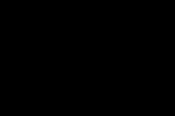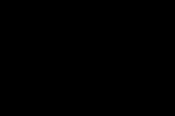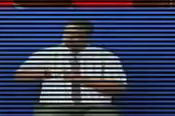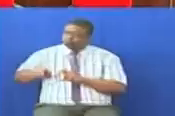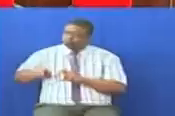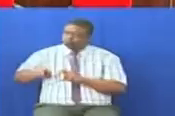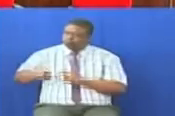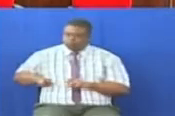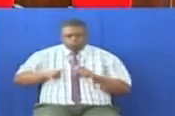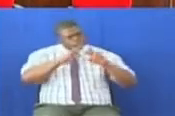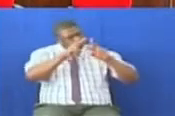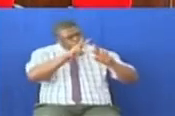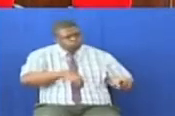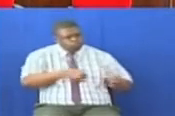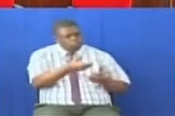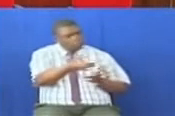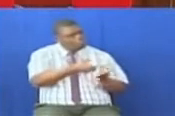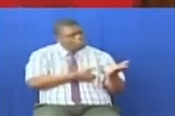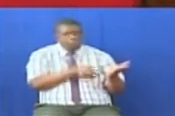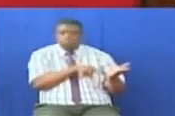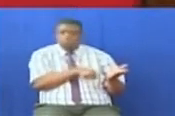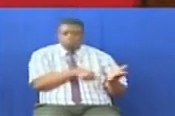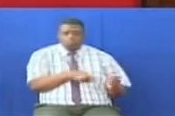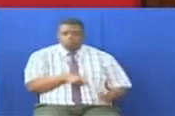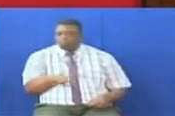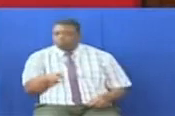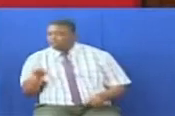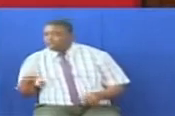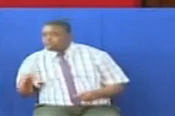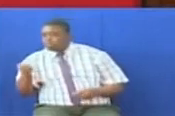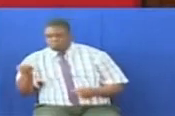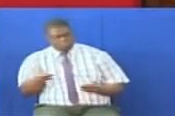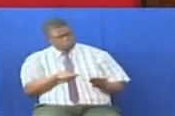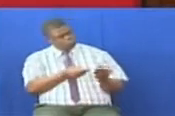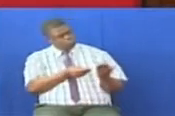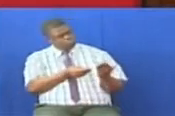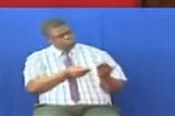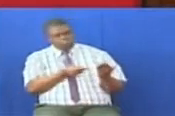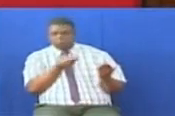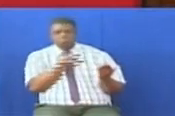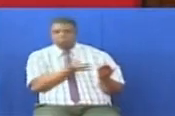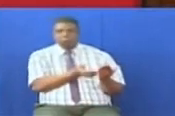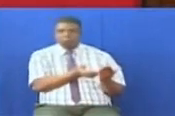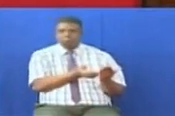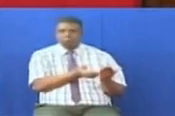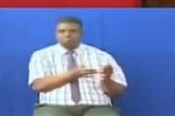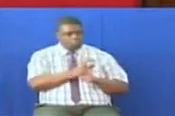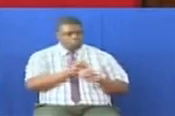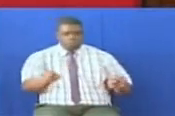unafanyika nyaraka hizo haziwezi kuwasilishwa kwa wakaguzi.